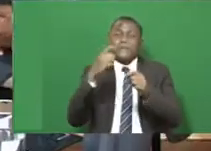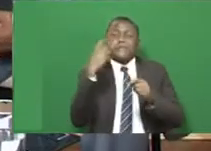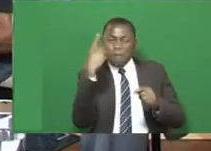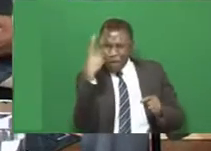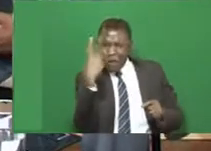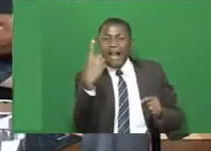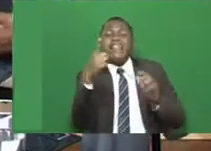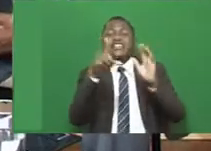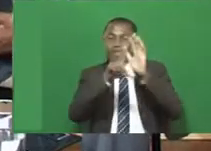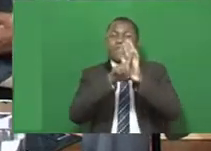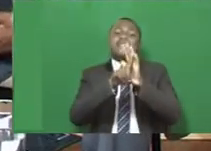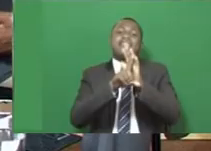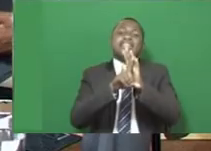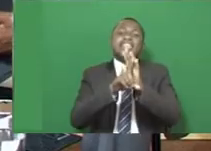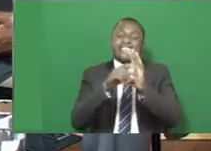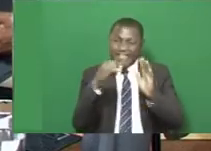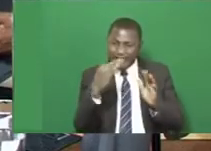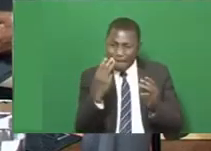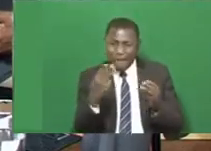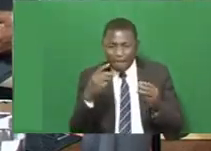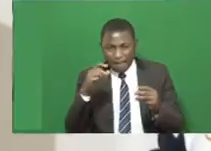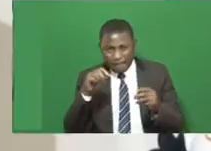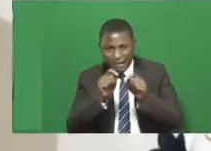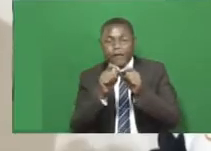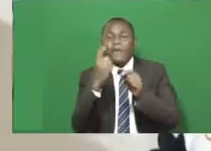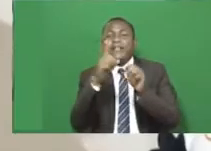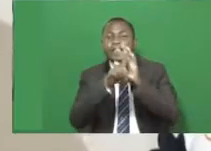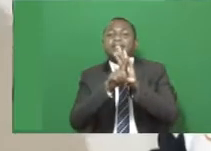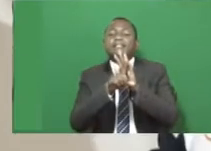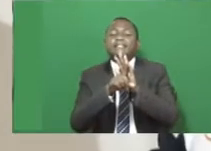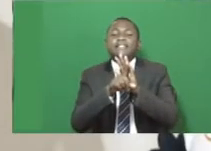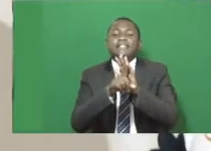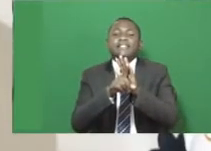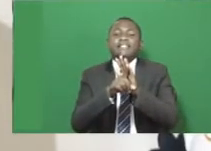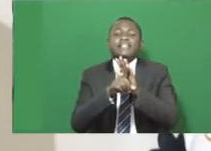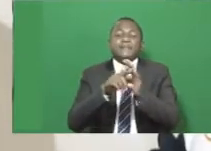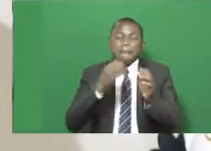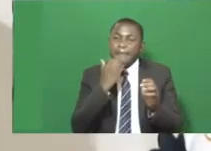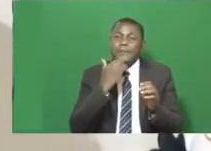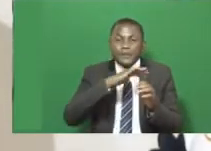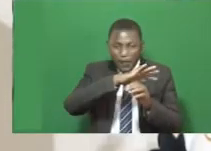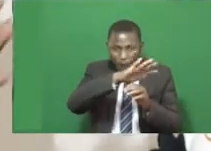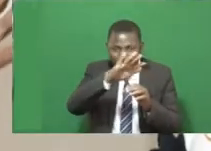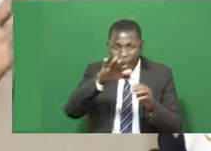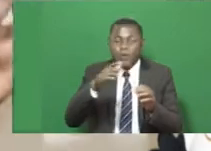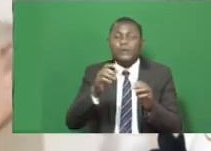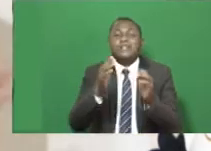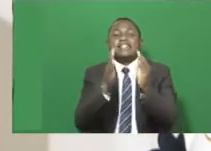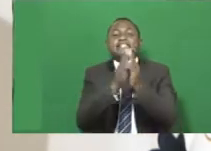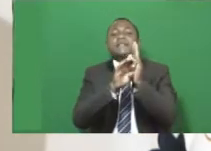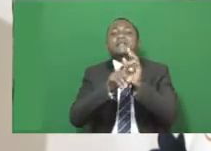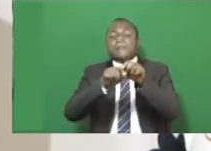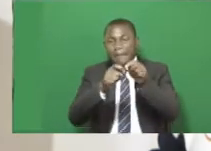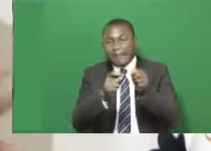chete. Wani, anotoziviva, wani uwe, enda sini. Ende, ndo saka, ari kutaura mavari ya kuti, no, mutemu